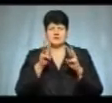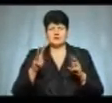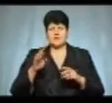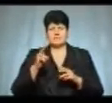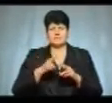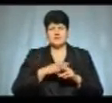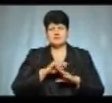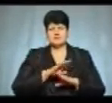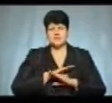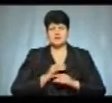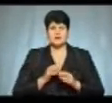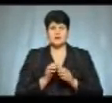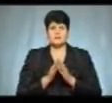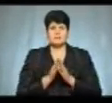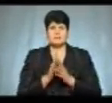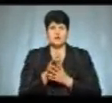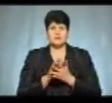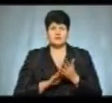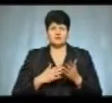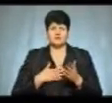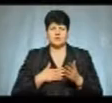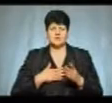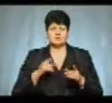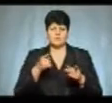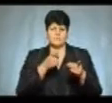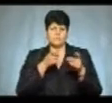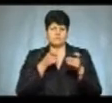Під час хвилини мовчання – символічні постріли.